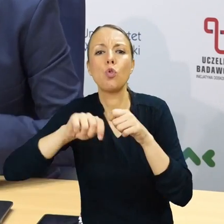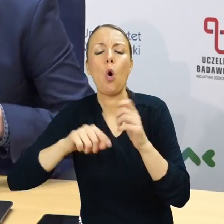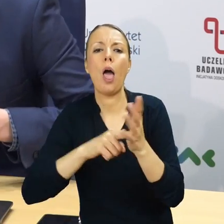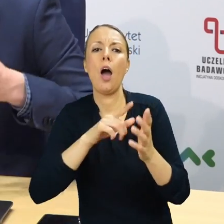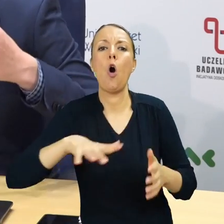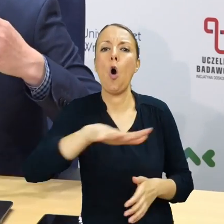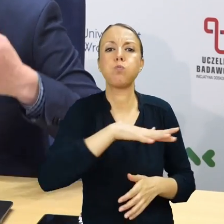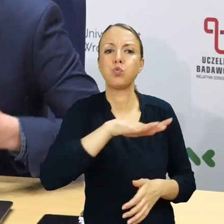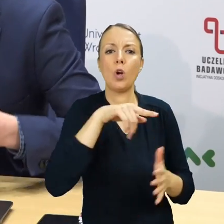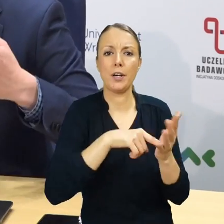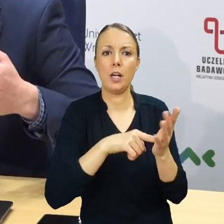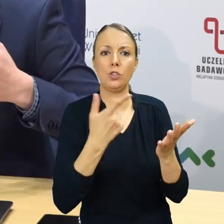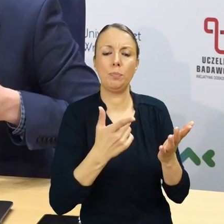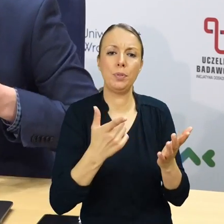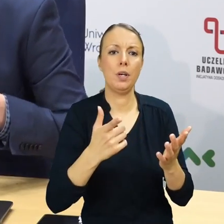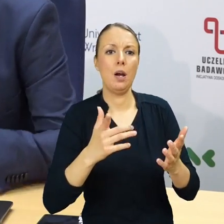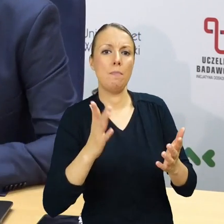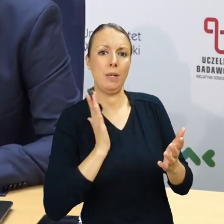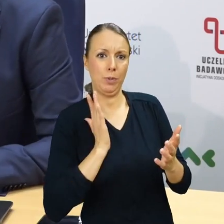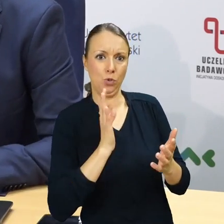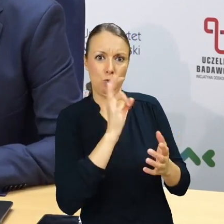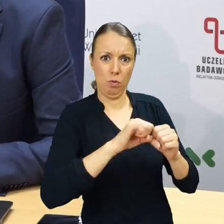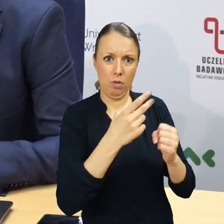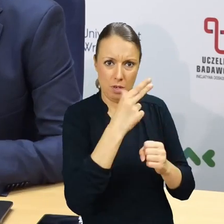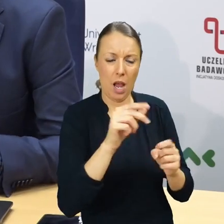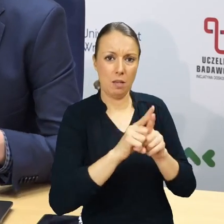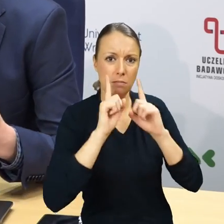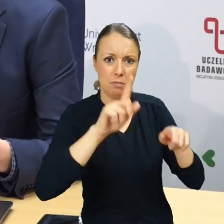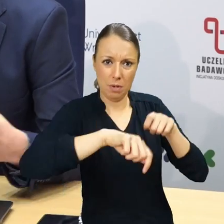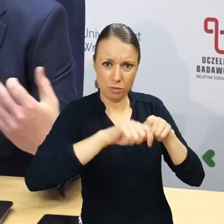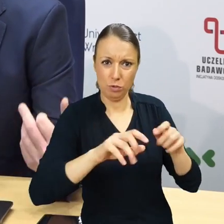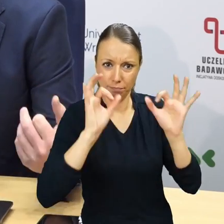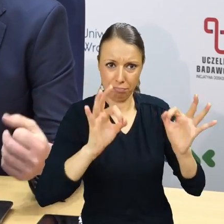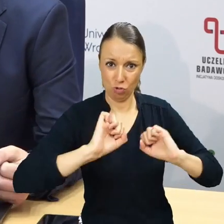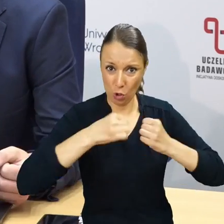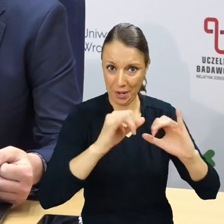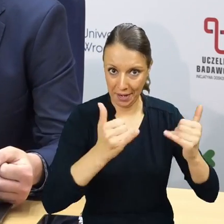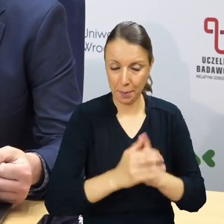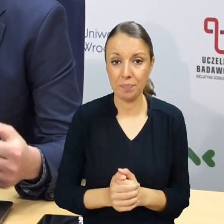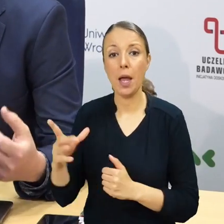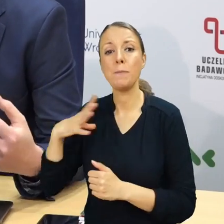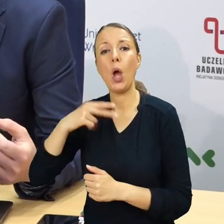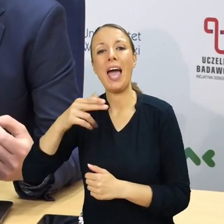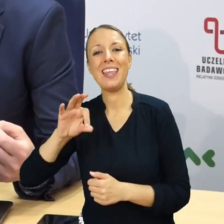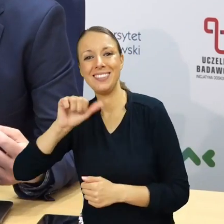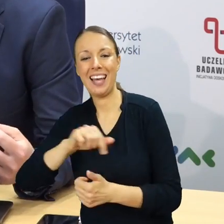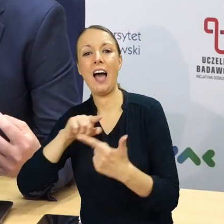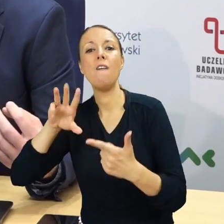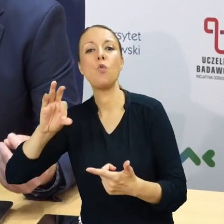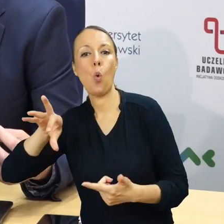I była bardzo taka stabilna, utrwalona linia orzecznicza, w której NSA i WSA mówiły, że